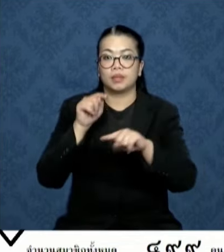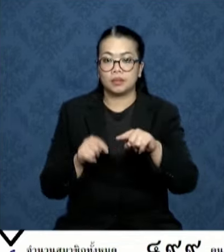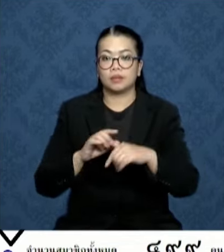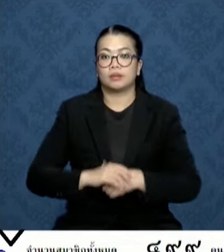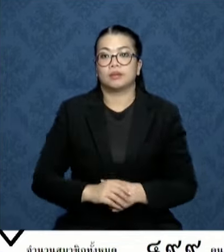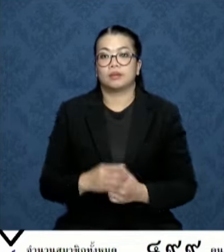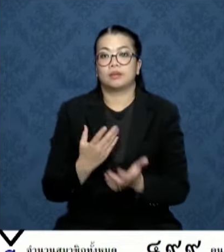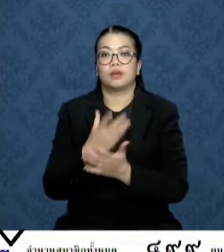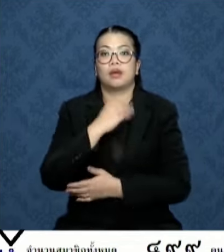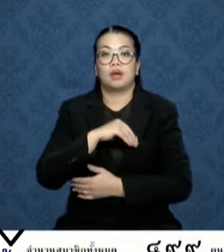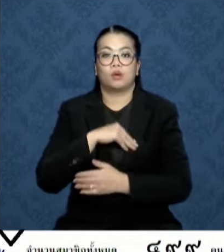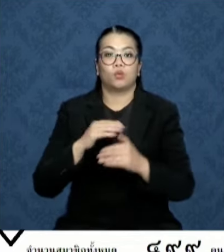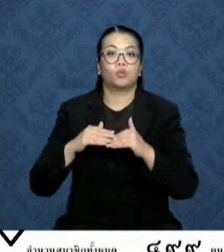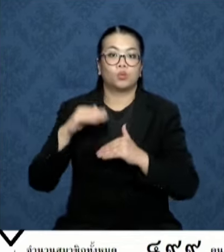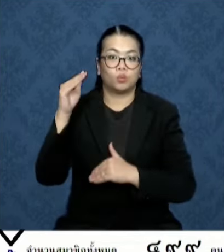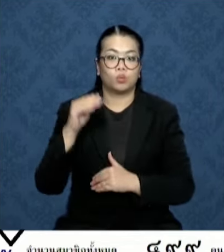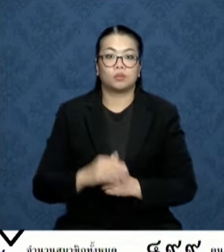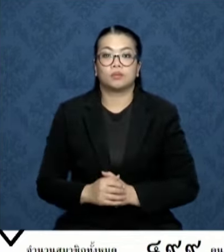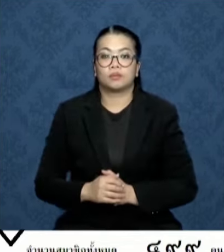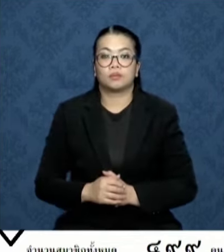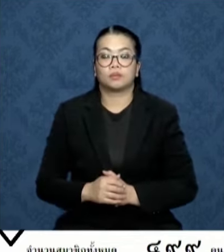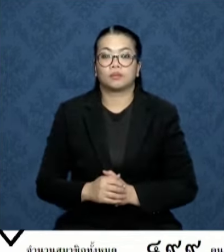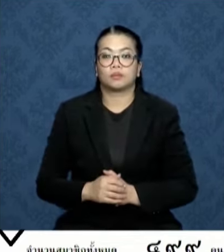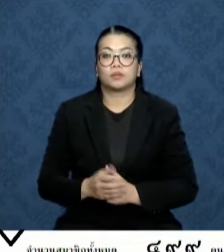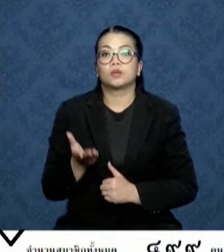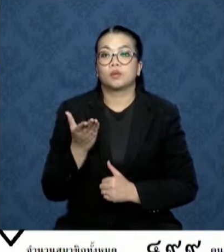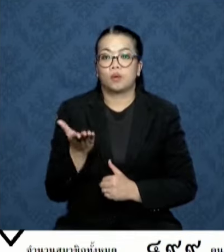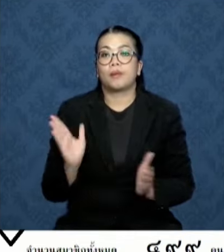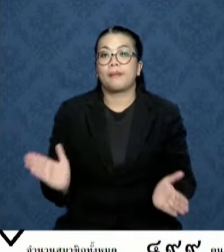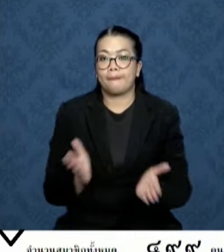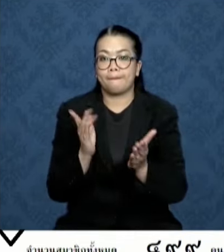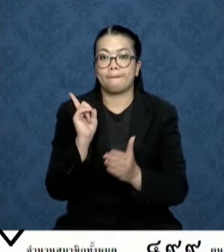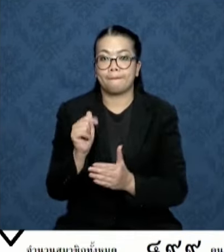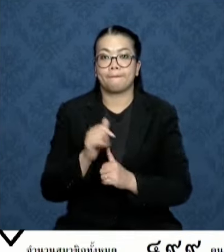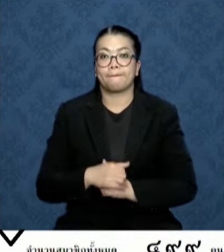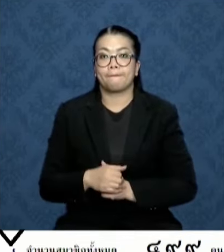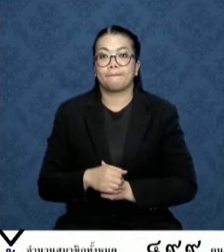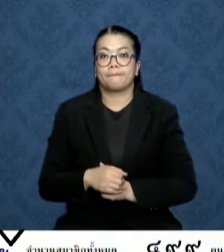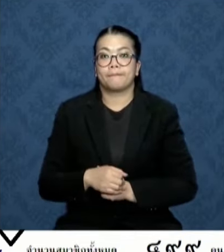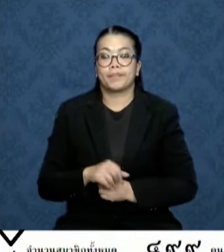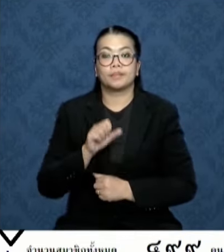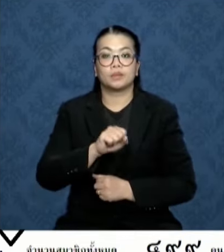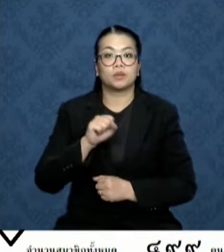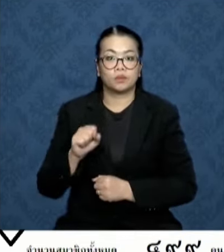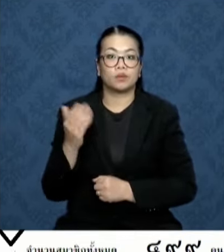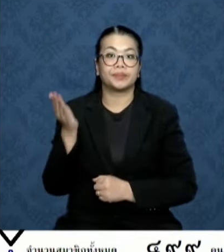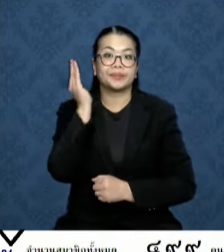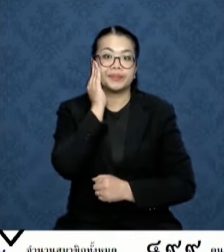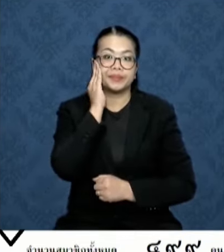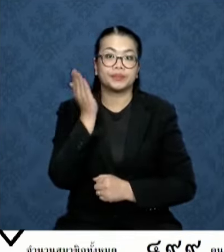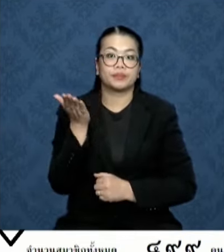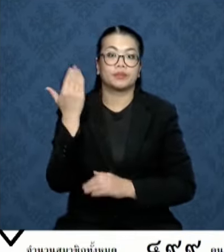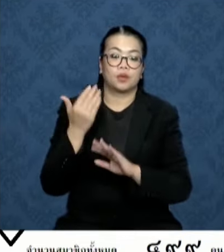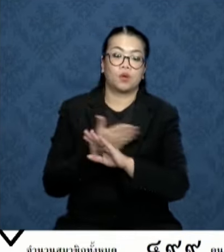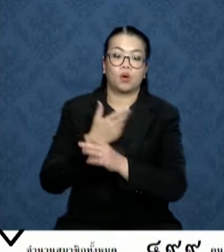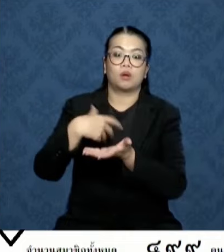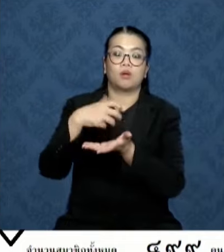รได้สูงครับก็ขอย้ำที่สอสถิกัญญาได้อภิปรายไ้เมอก่อน